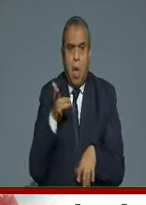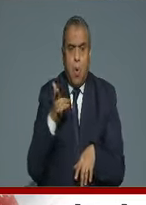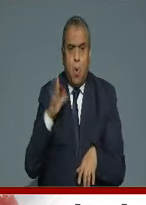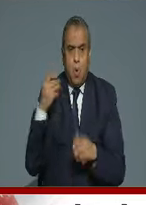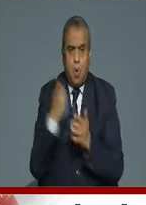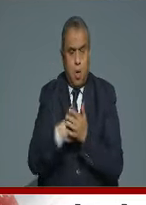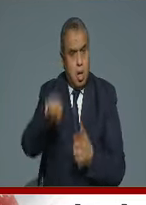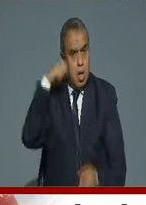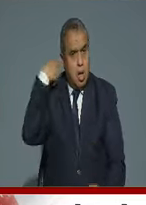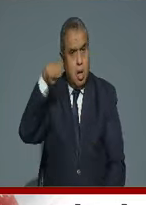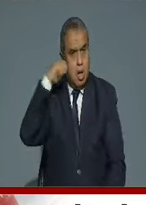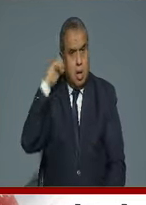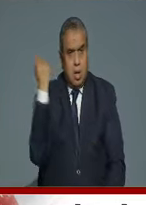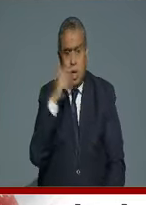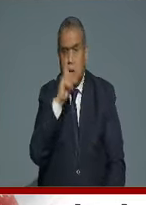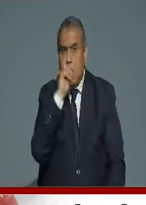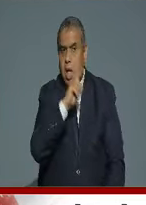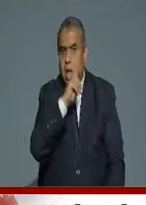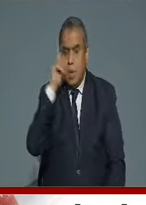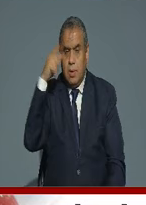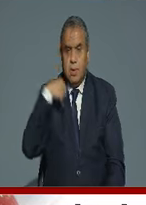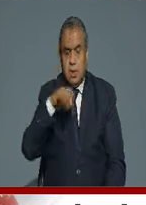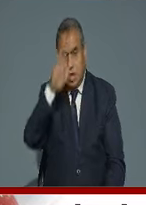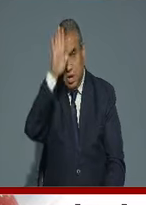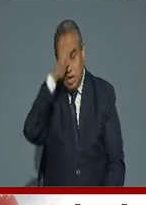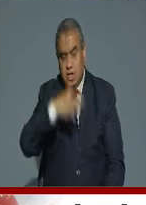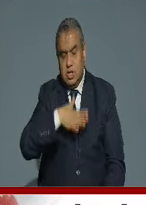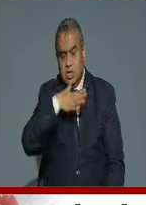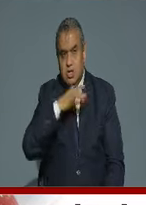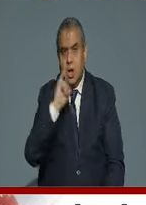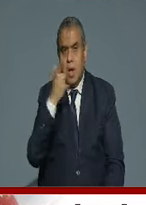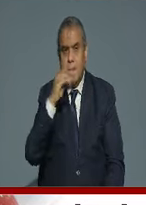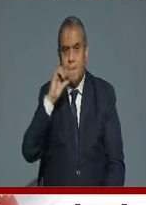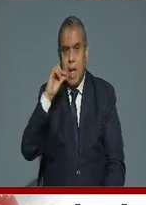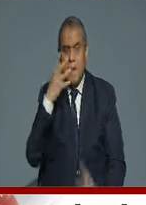فخامة رئيس الدولة الشيخ محمد بن زايد، لأن هو ده.